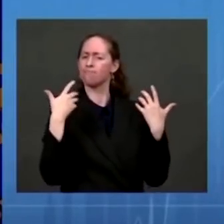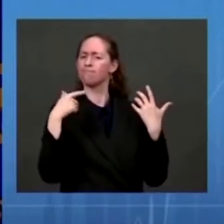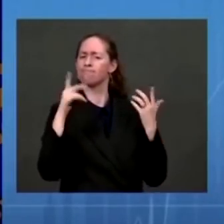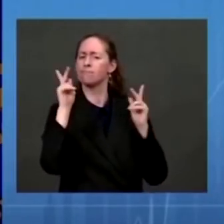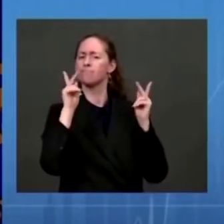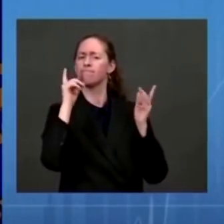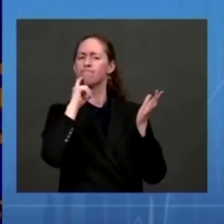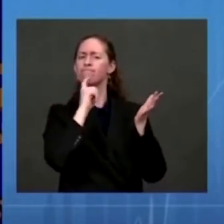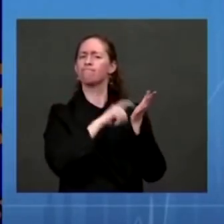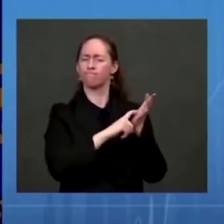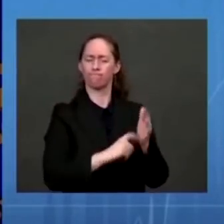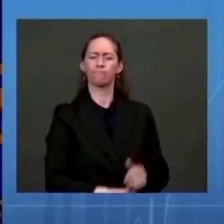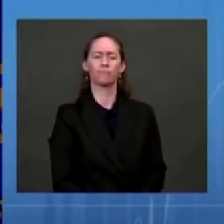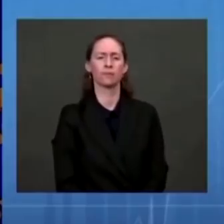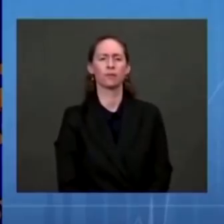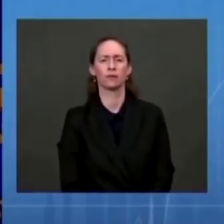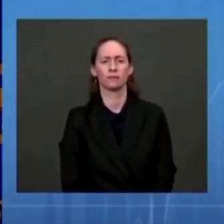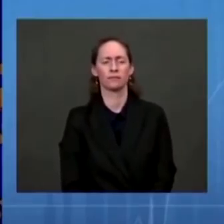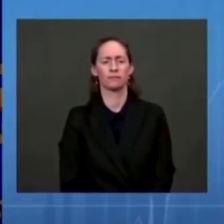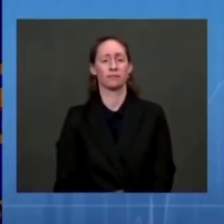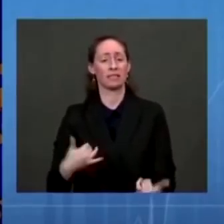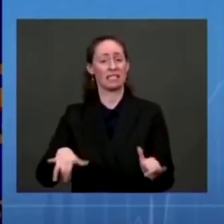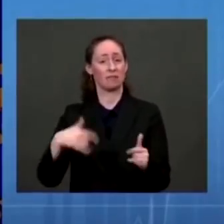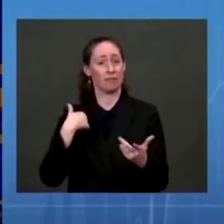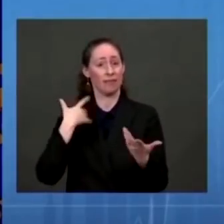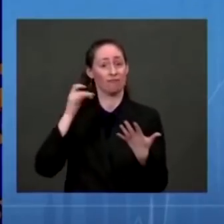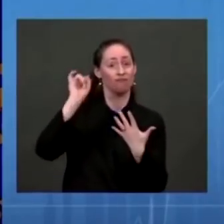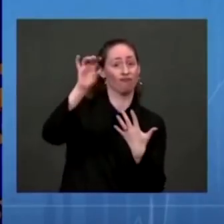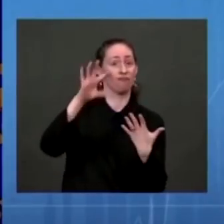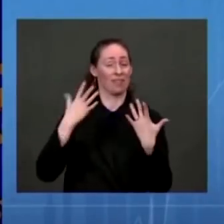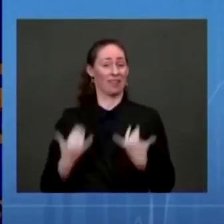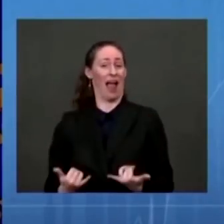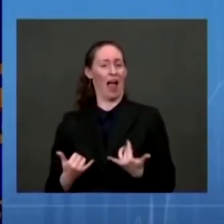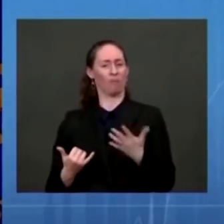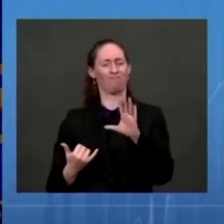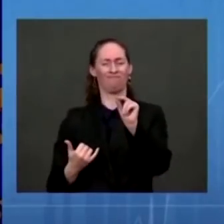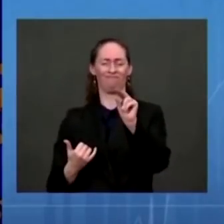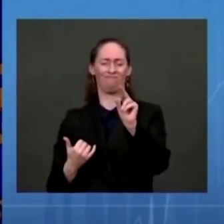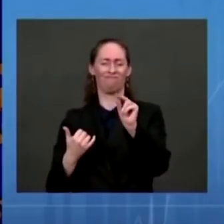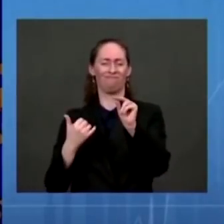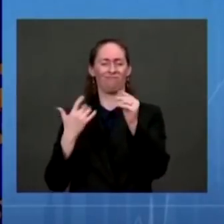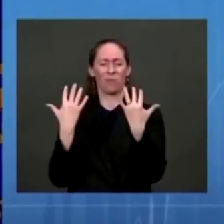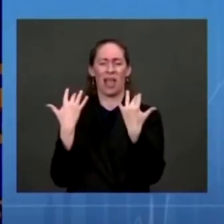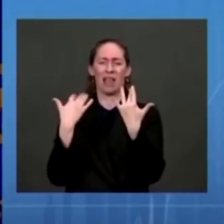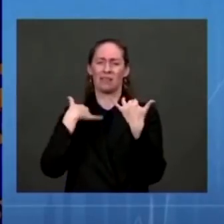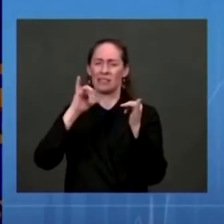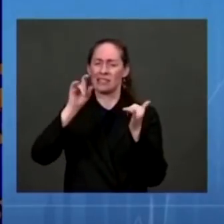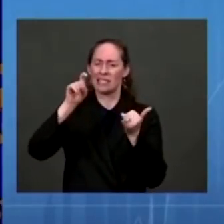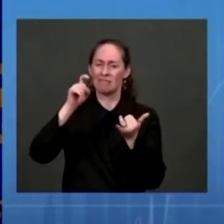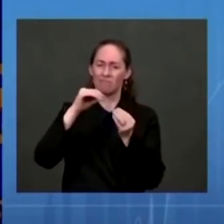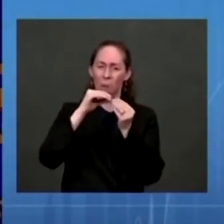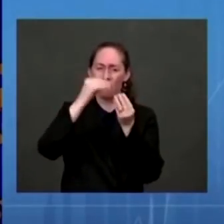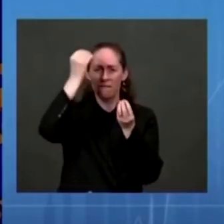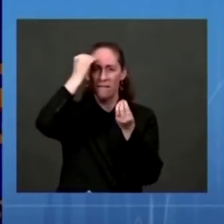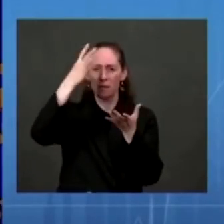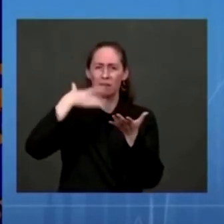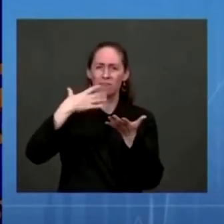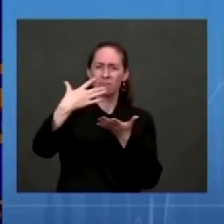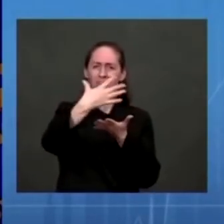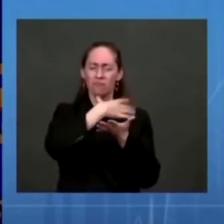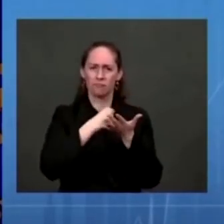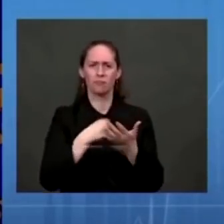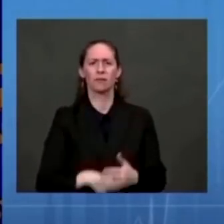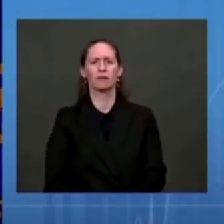früh für Aussagen zur Gefahr ist. Frau Dr. Walensky und ich haben die südafrikanischen Kollegen genau das in unserem jüngsten